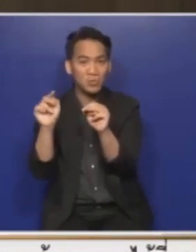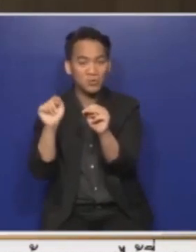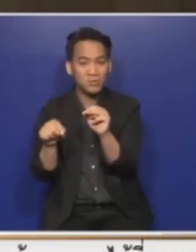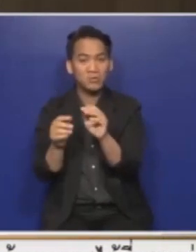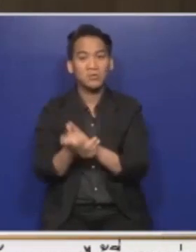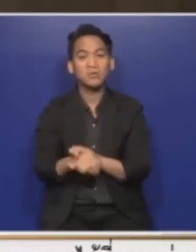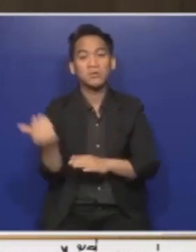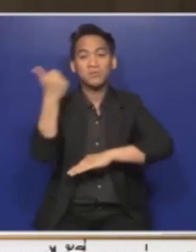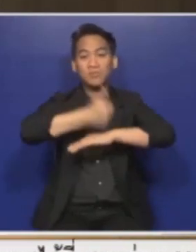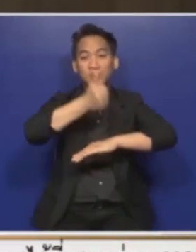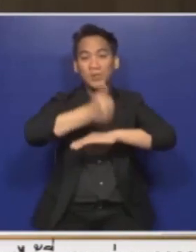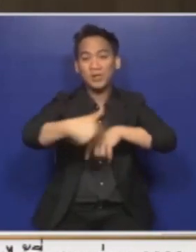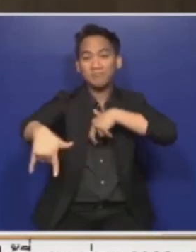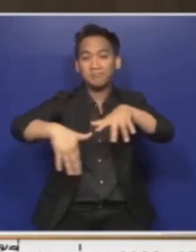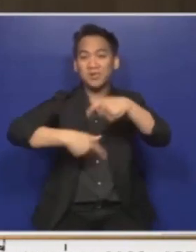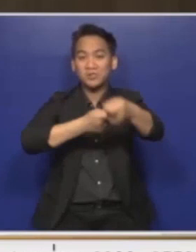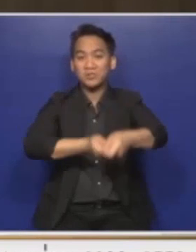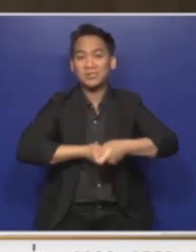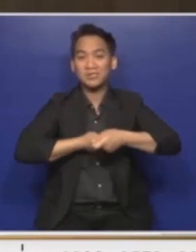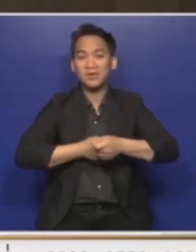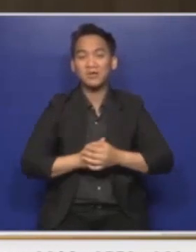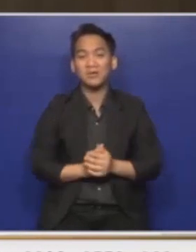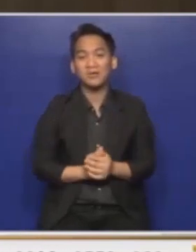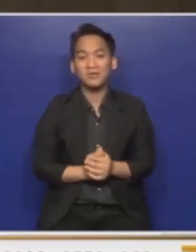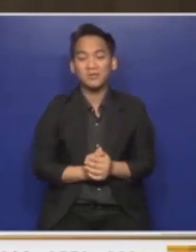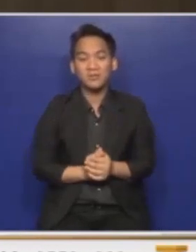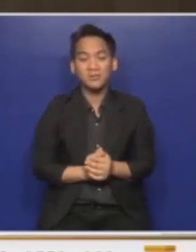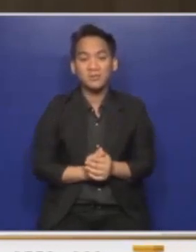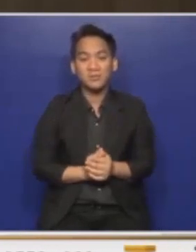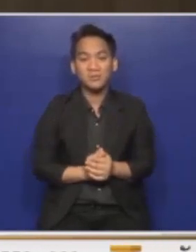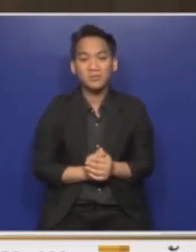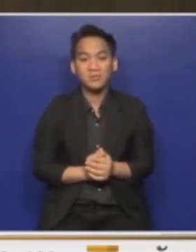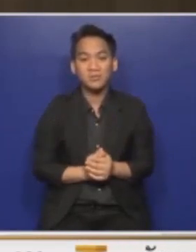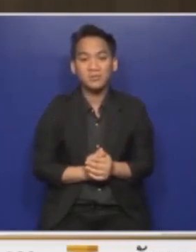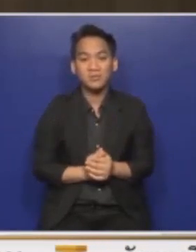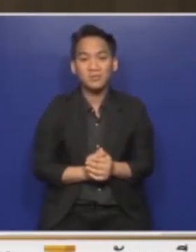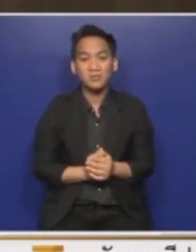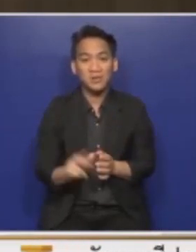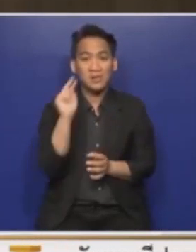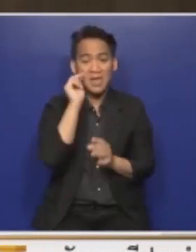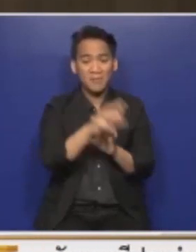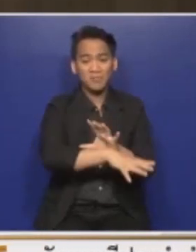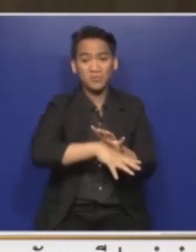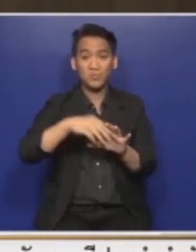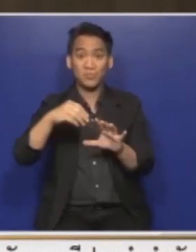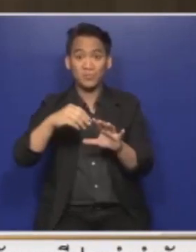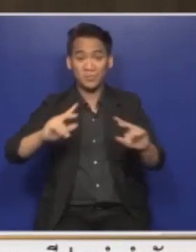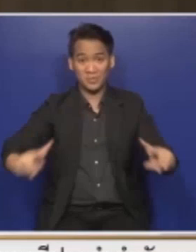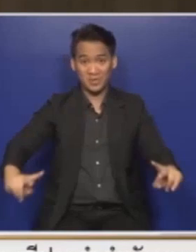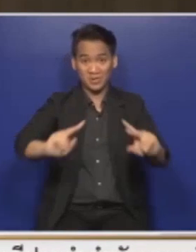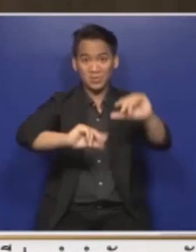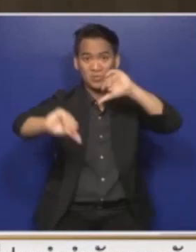ผู้นำแล้วก็เกษตรกรเนี่ยนะครับก็ได้มาบอกว่าเนี่ยทางสูบน้ำไฟฟ้าเนี่ยนะครับของกระทรวงวิทยาศาสตร์เนี่ยจะปิด